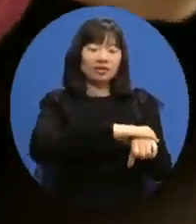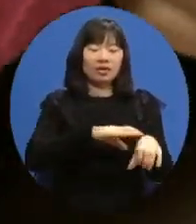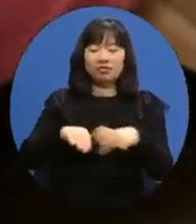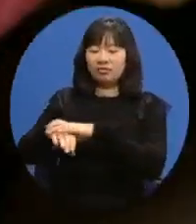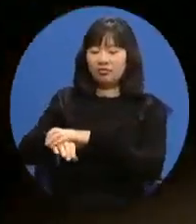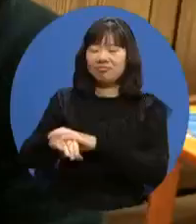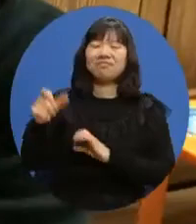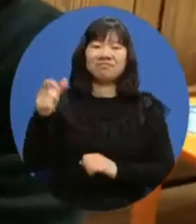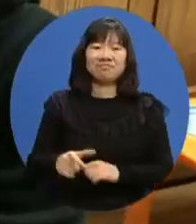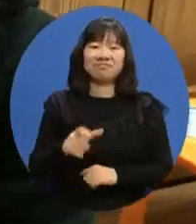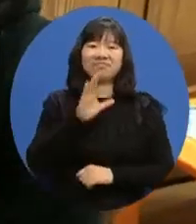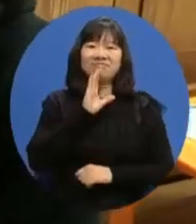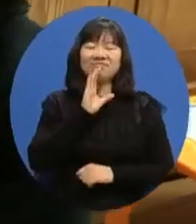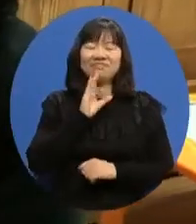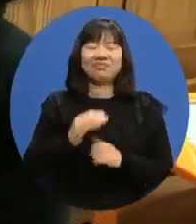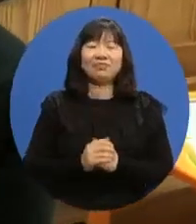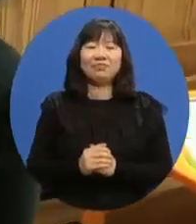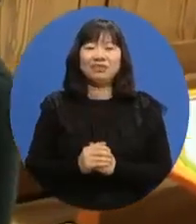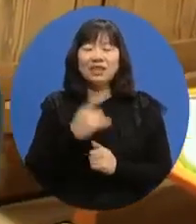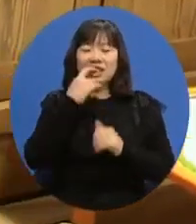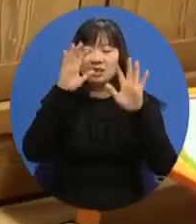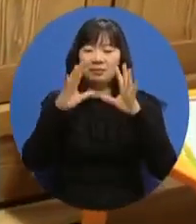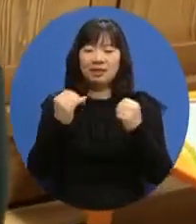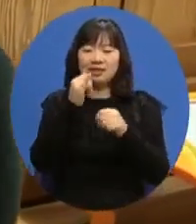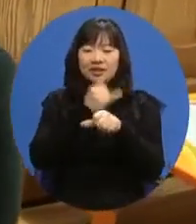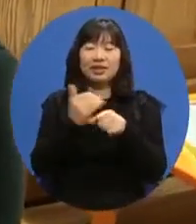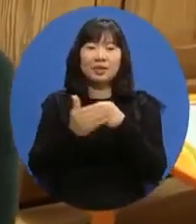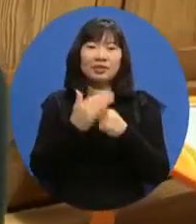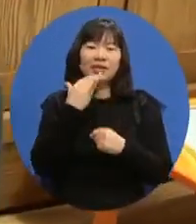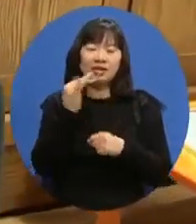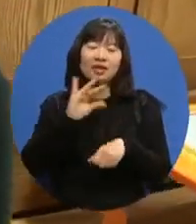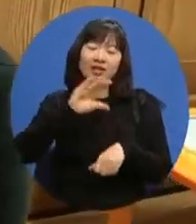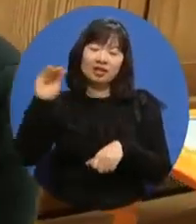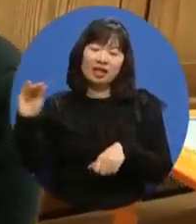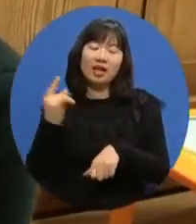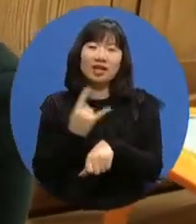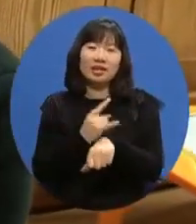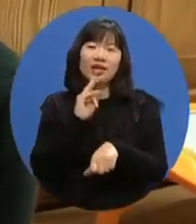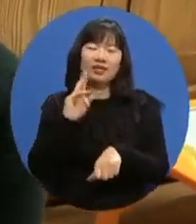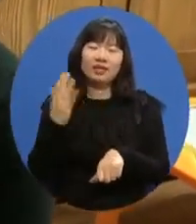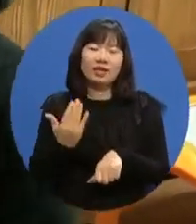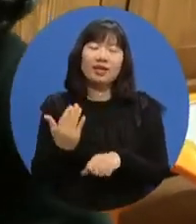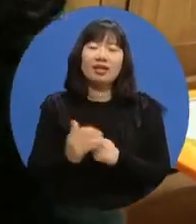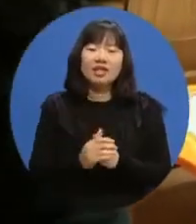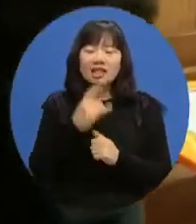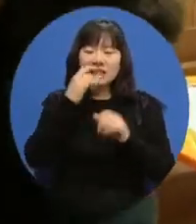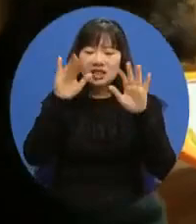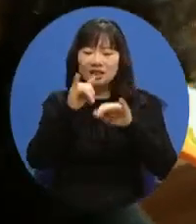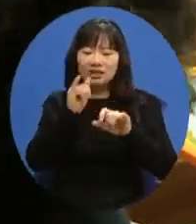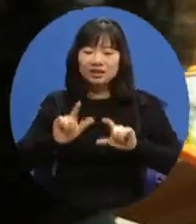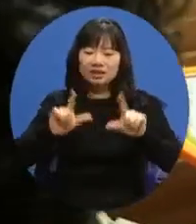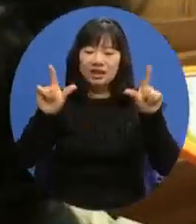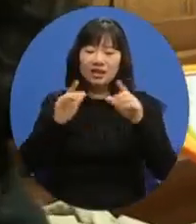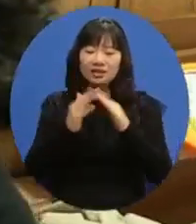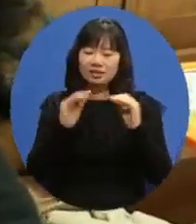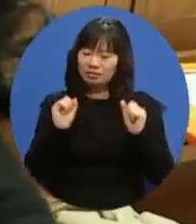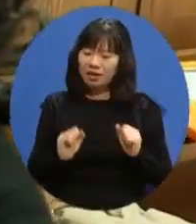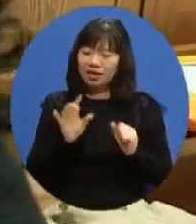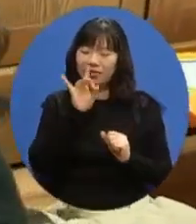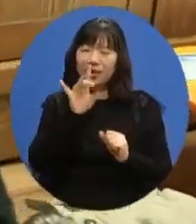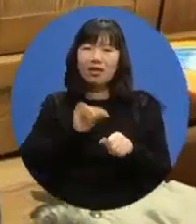든든히. 눈이 많이 왔으니까 나가야죠, 당연히. 눈 오는 날에는 집에 있으면 안 돼요.